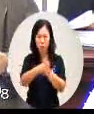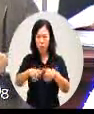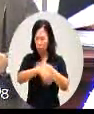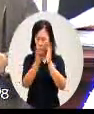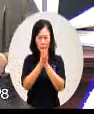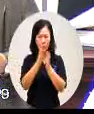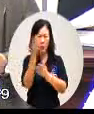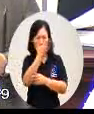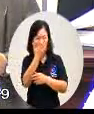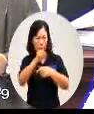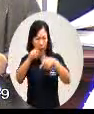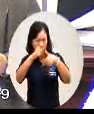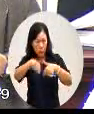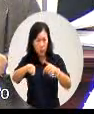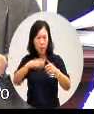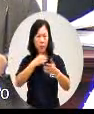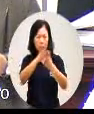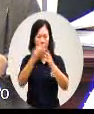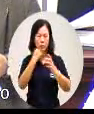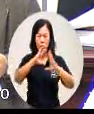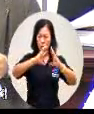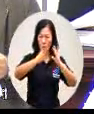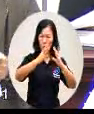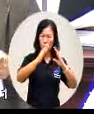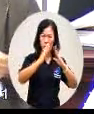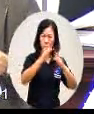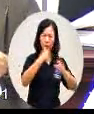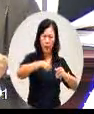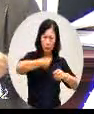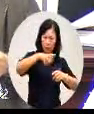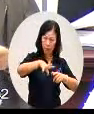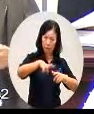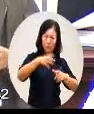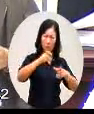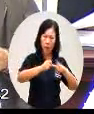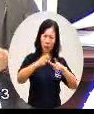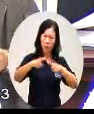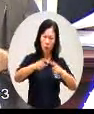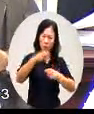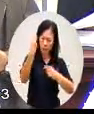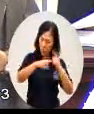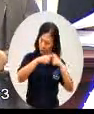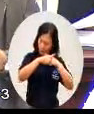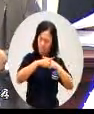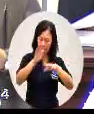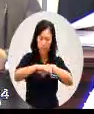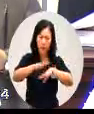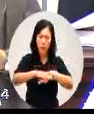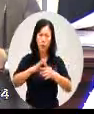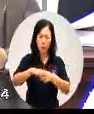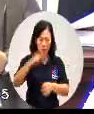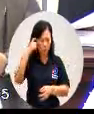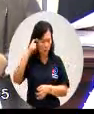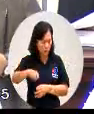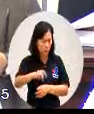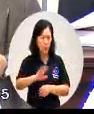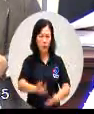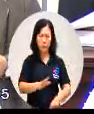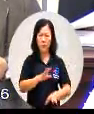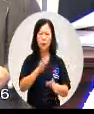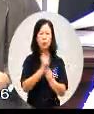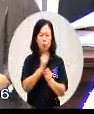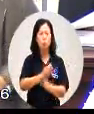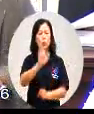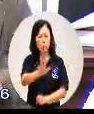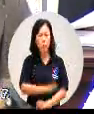的部分啊，我们来跟国家自然公园来研商，哦，我想这个部分现在都在进行